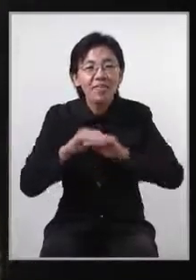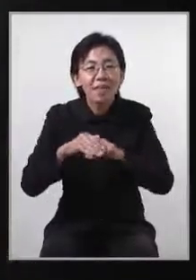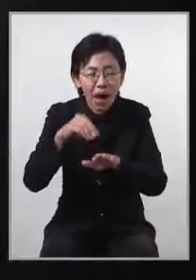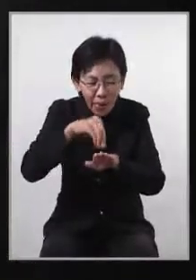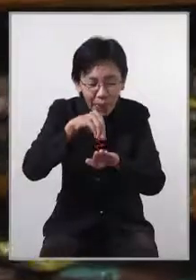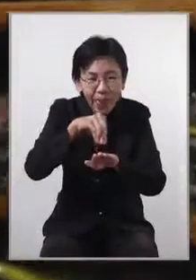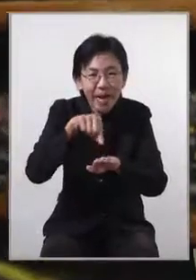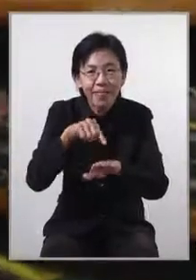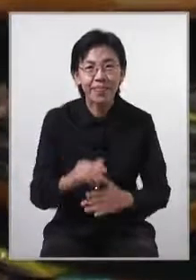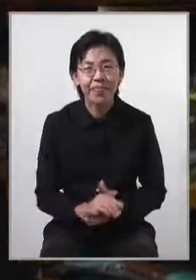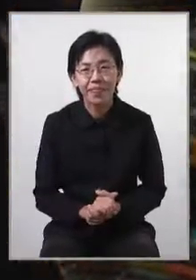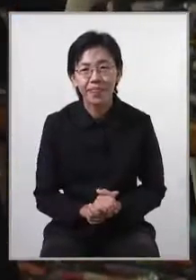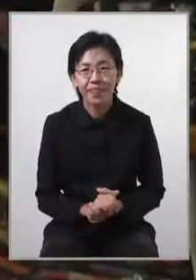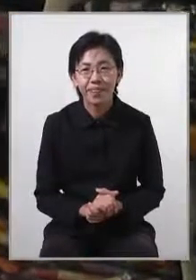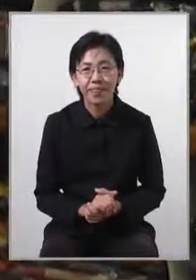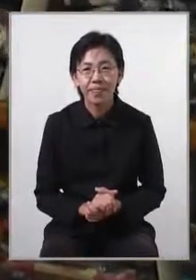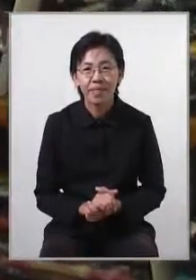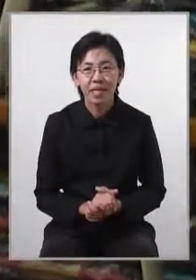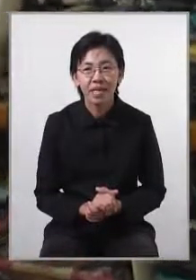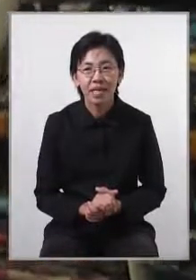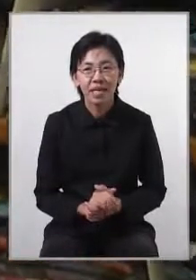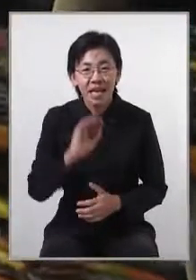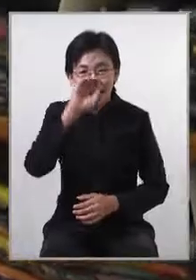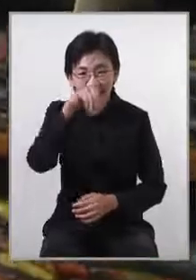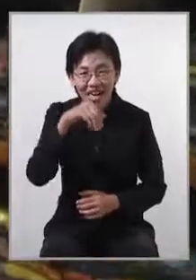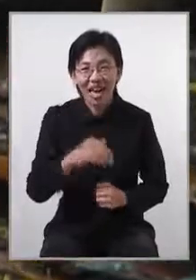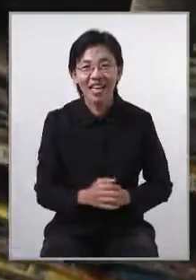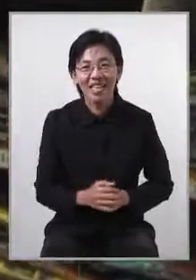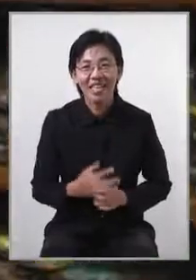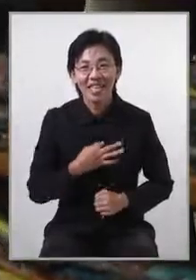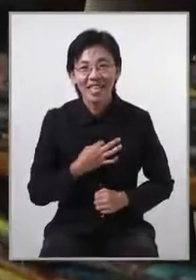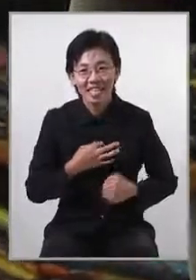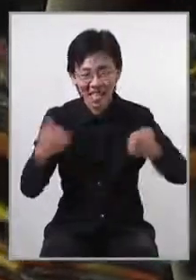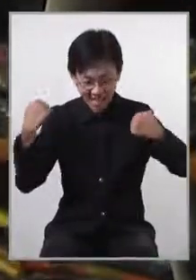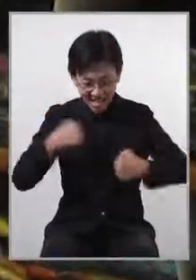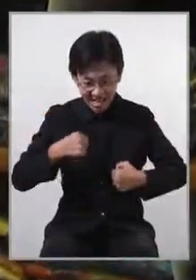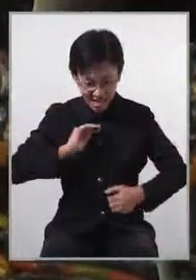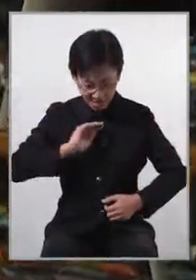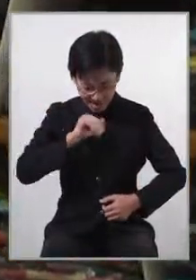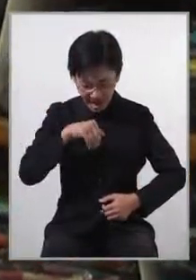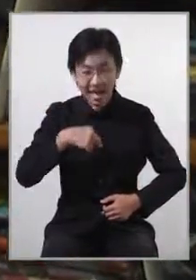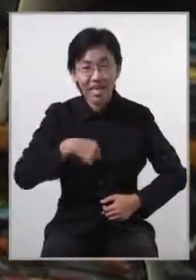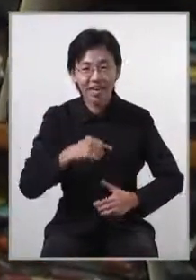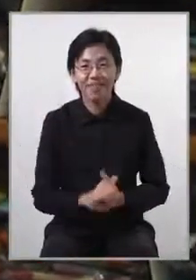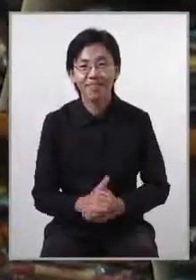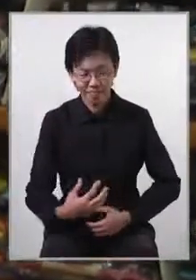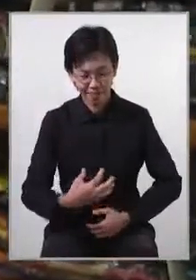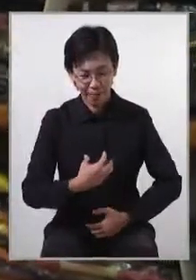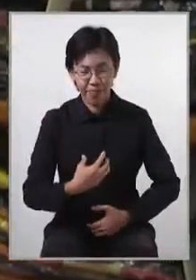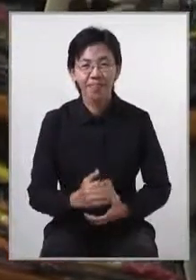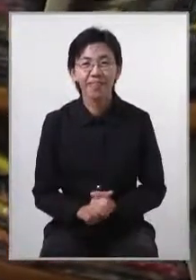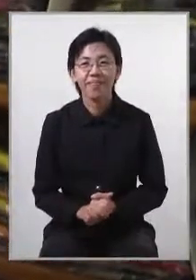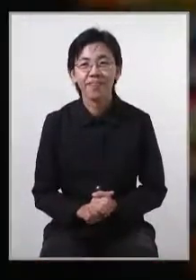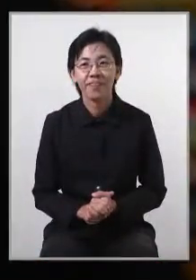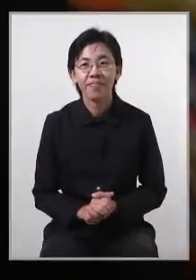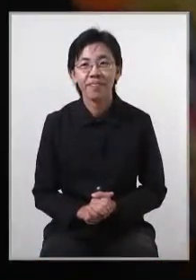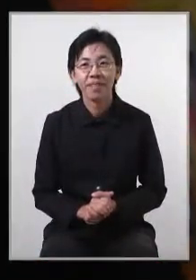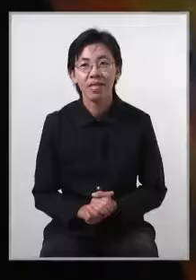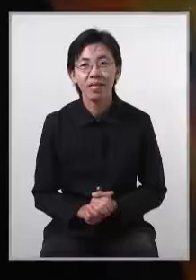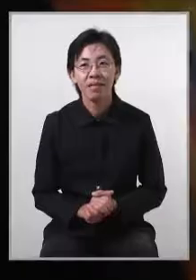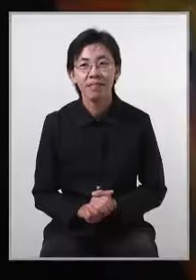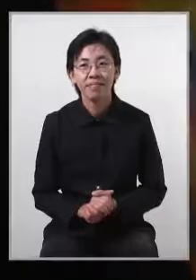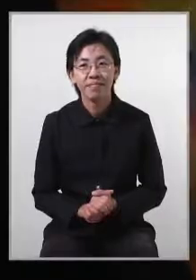ครับอาจารย์เห็นช้างไหมช้ าง ไอ้นี่ไม่ได้แปะจากข้างนอกนะ